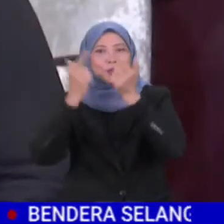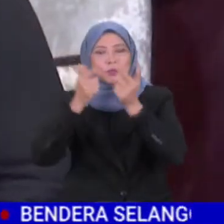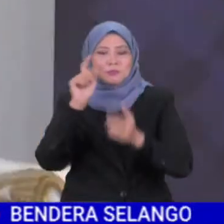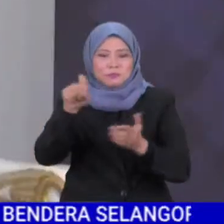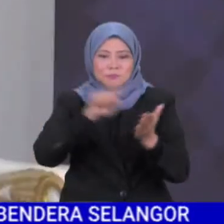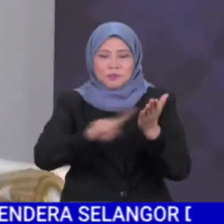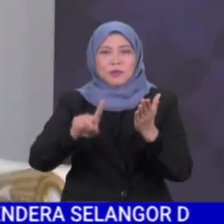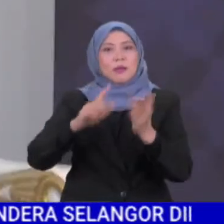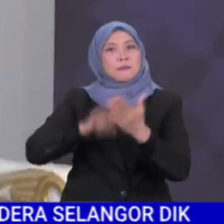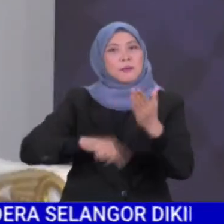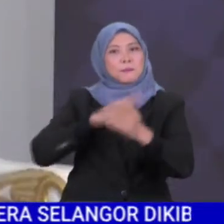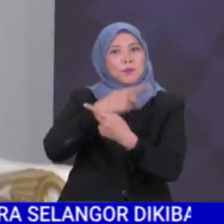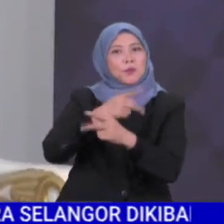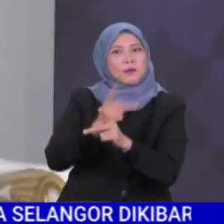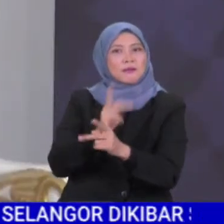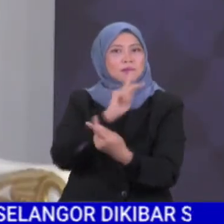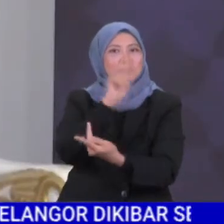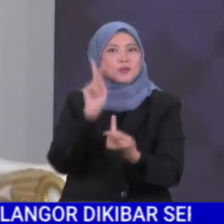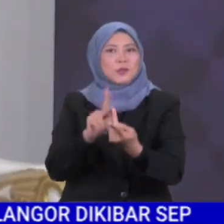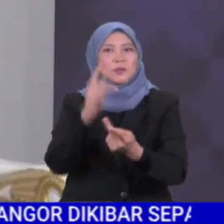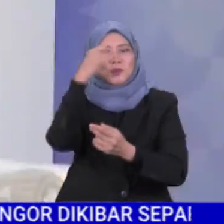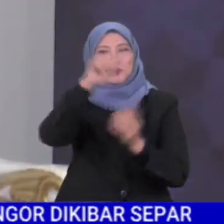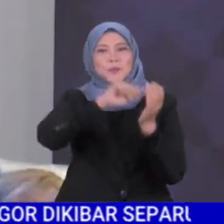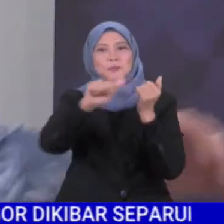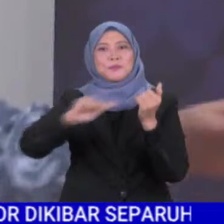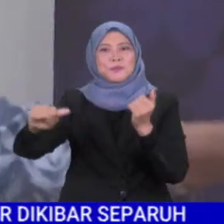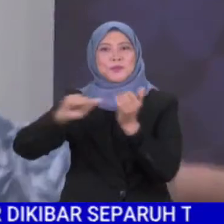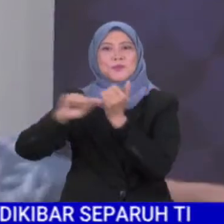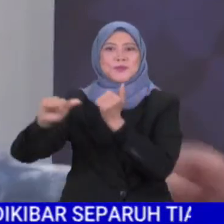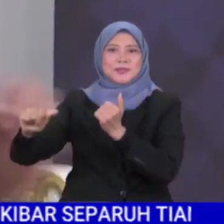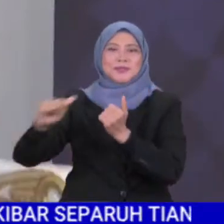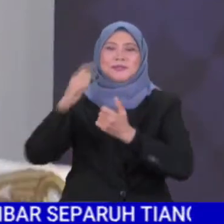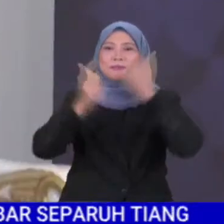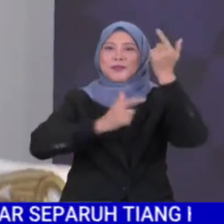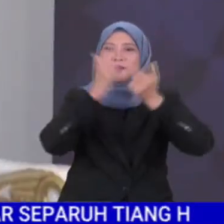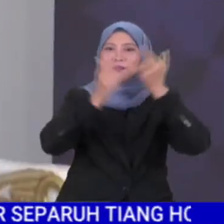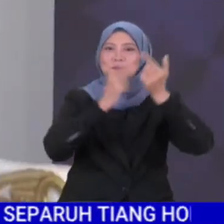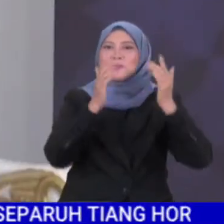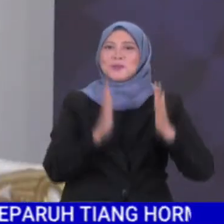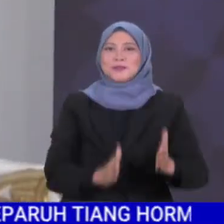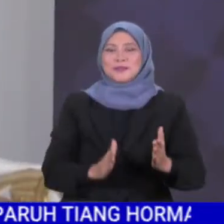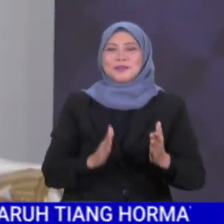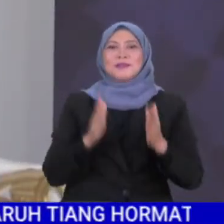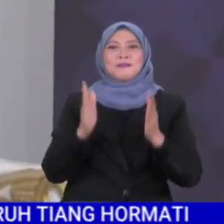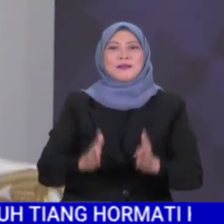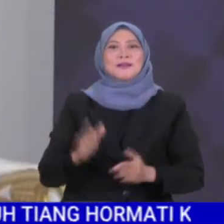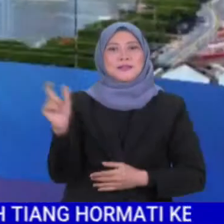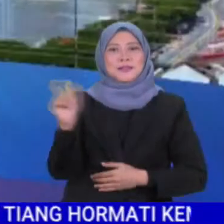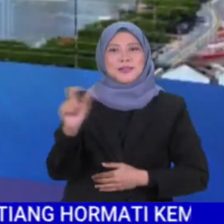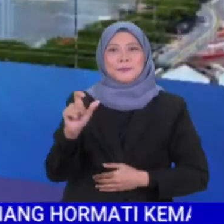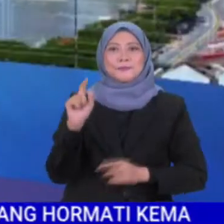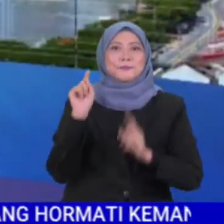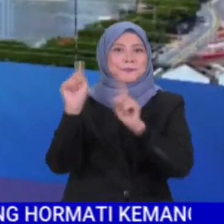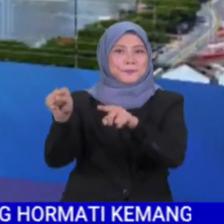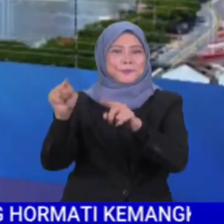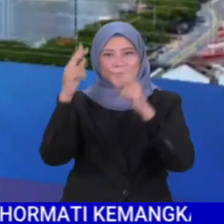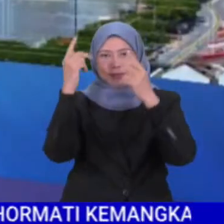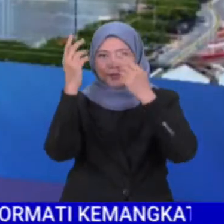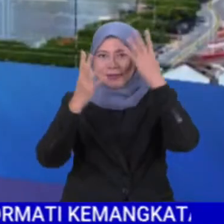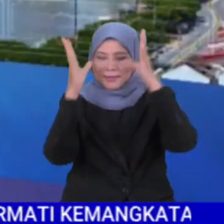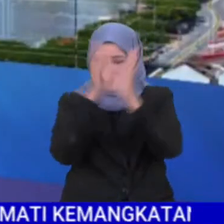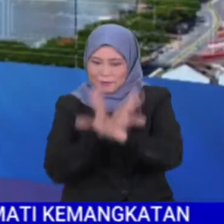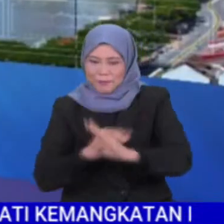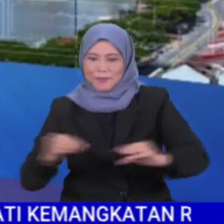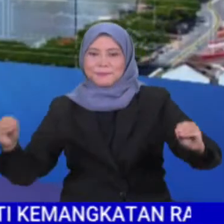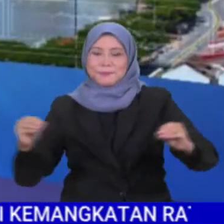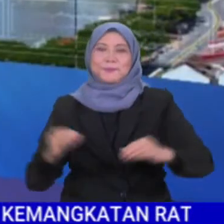mengenal pasti produk yang sesuai untuk dipromosikan kepada pelancong beragama Islam ke Sarawak. Jabatan